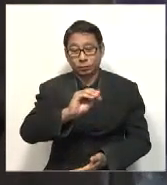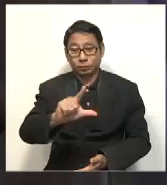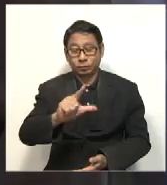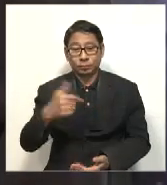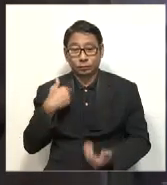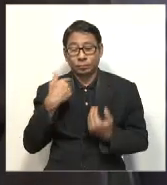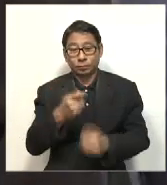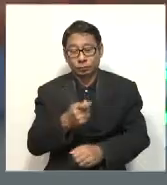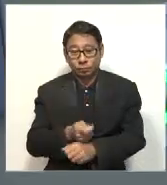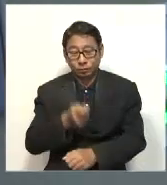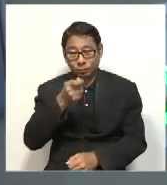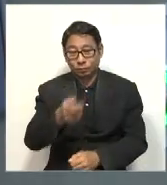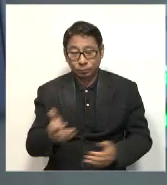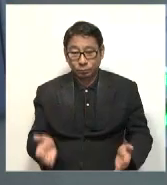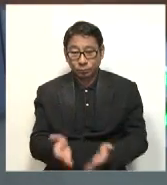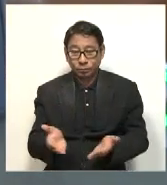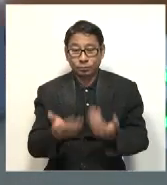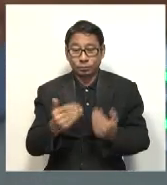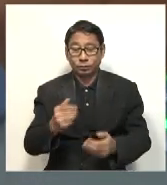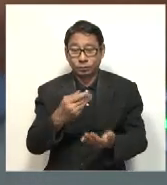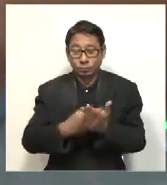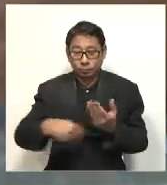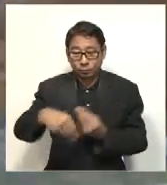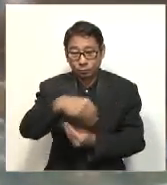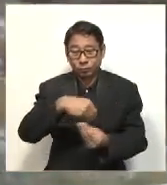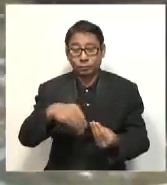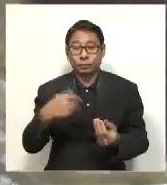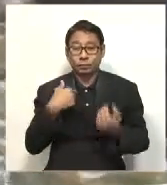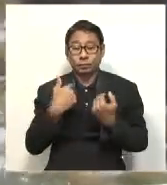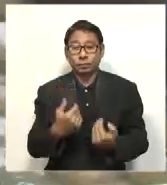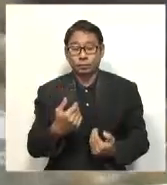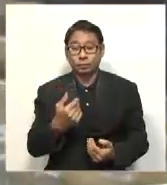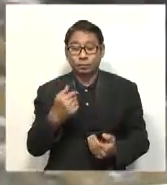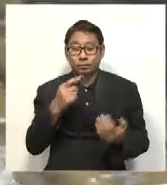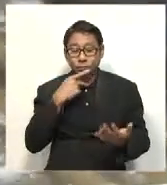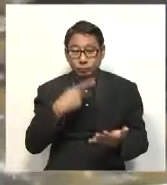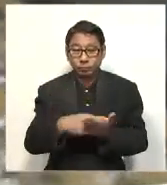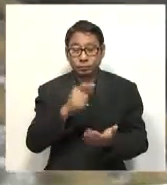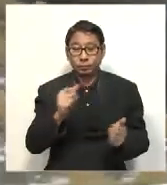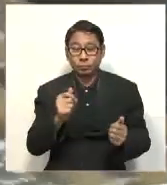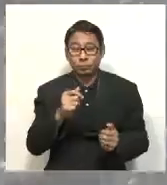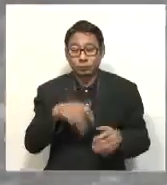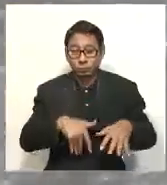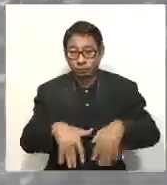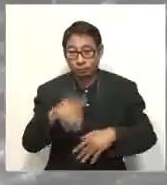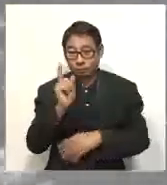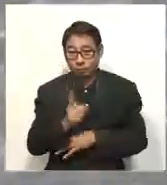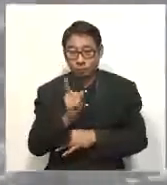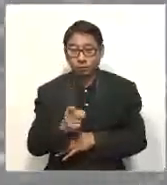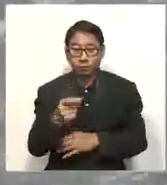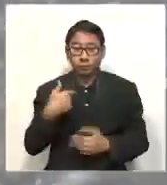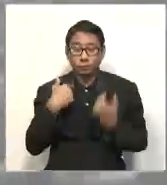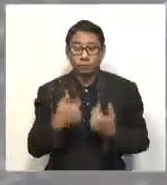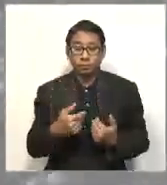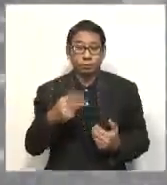รายการค่าใช้จ่ายส่งเสริมและสร้างความเข้มแข็งทางเศรษฐกิจภายในประเทศนับว่าเกิดประโยชน์ต่อประชาชนอย่างแท้จริงครับโดยนอกเหนือ